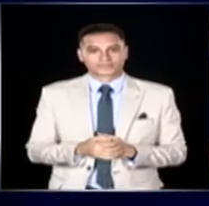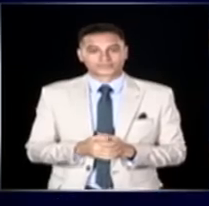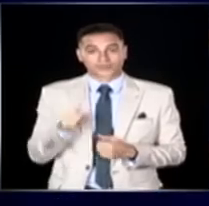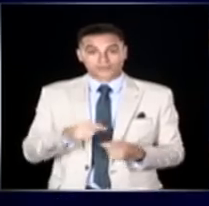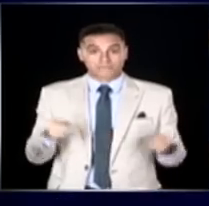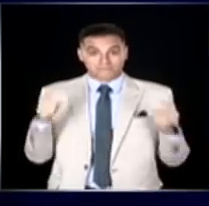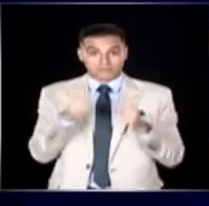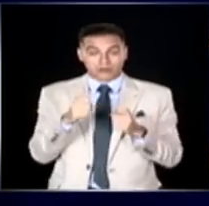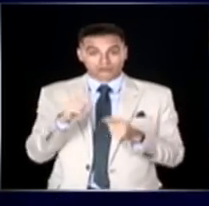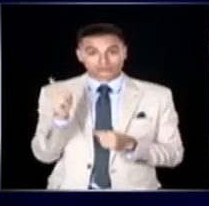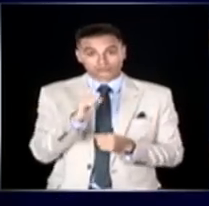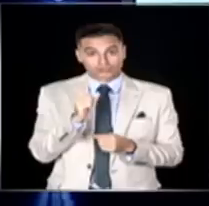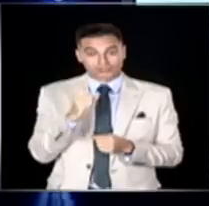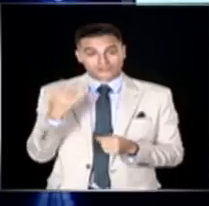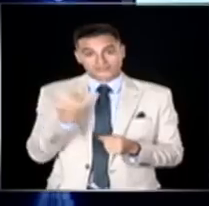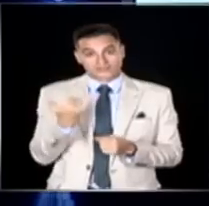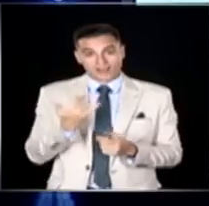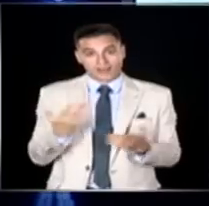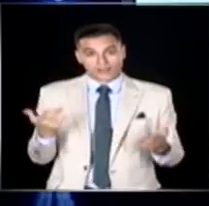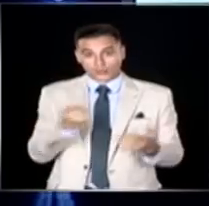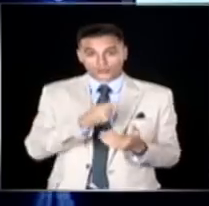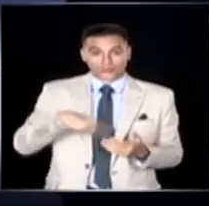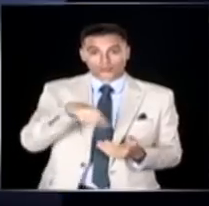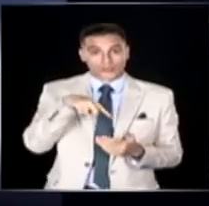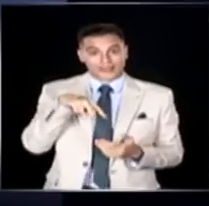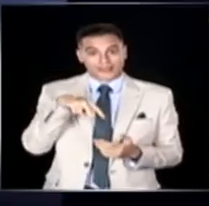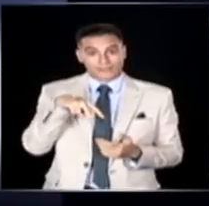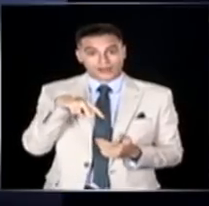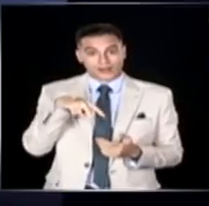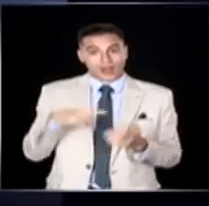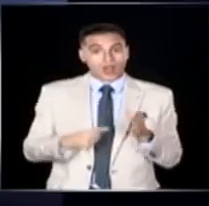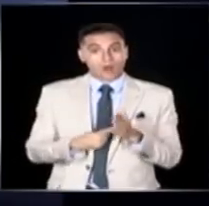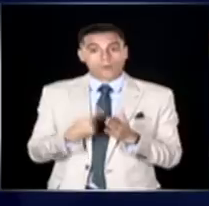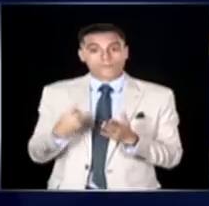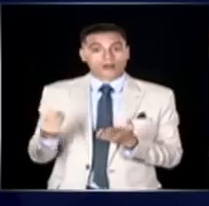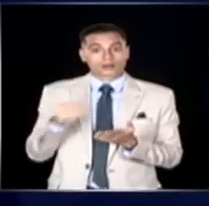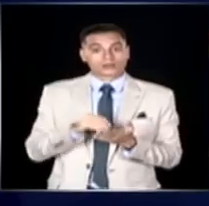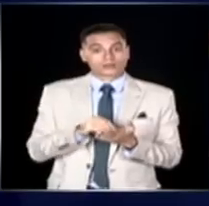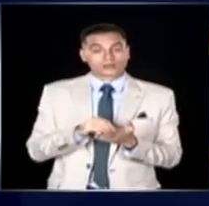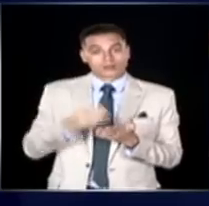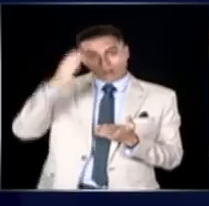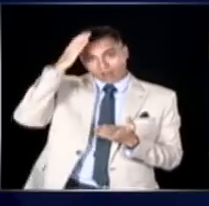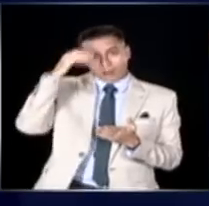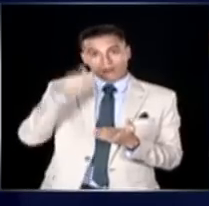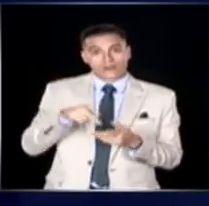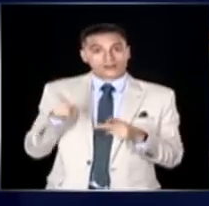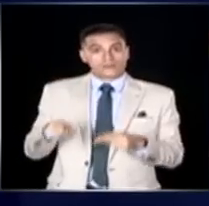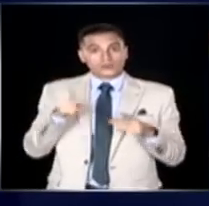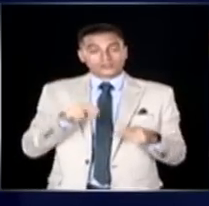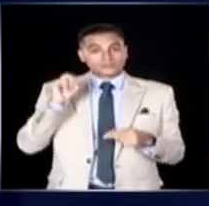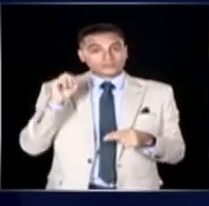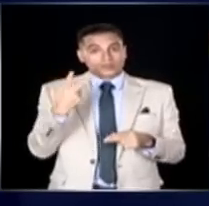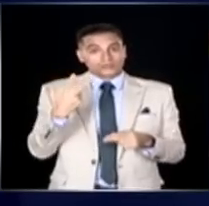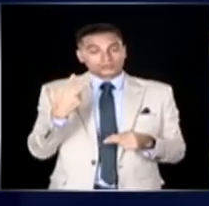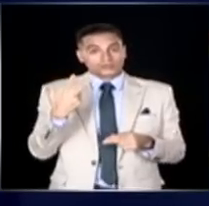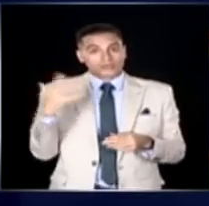ماتش النهارده مش هيبقى سهل، انتوا الثمانيه بتشاركوا لاول مره. العباقره في الموسم ال13